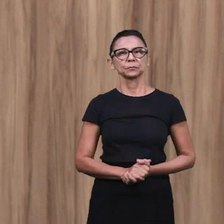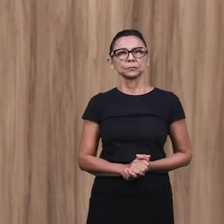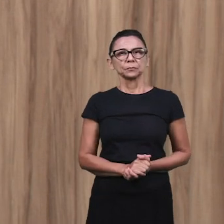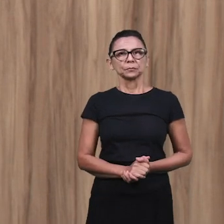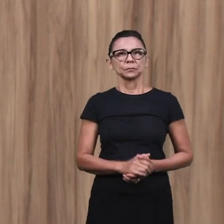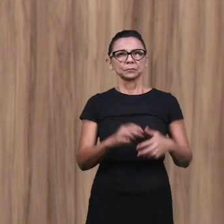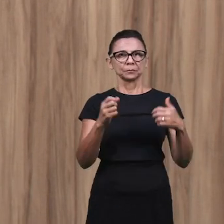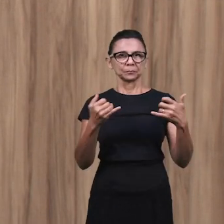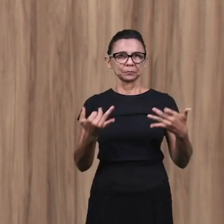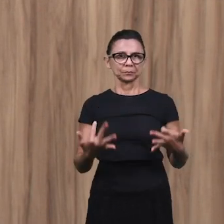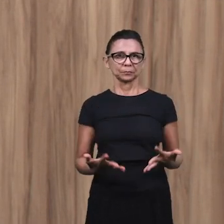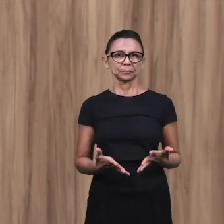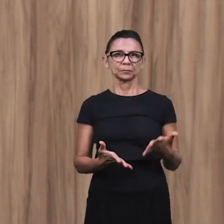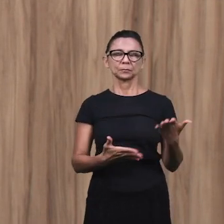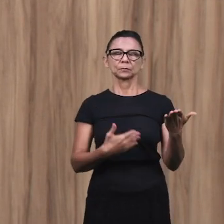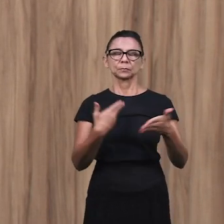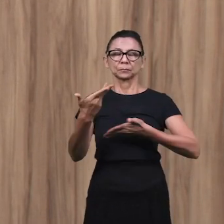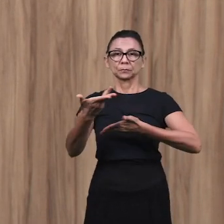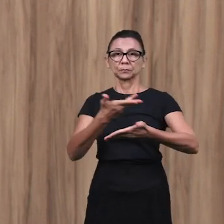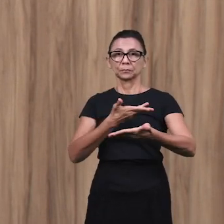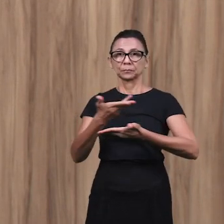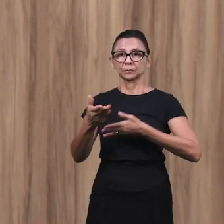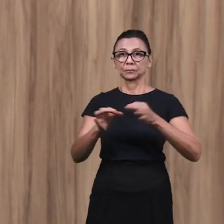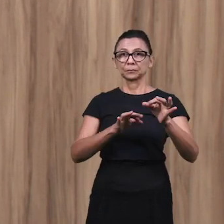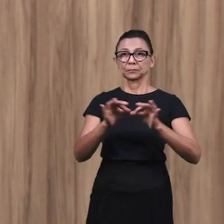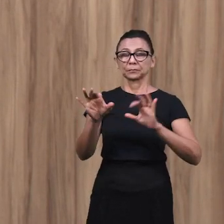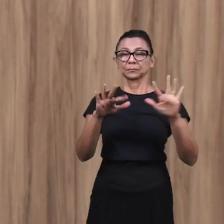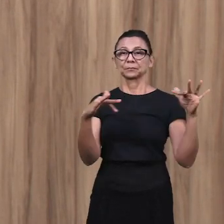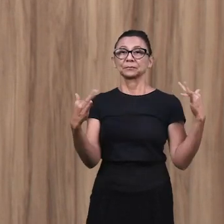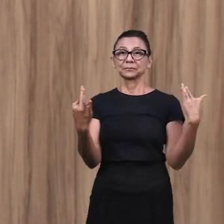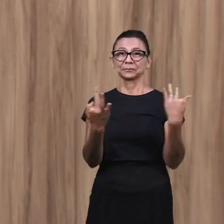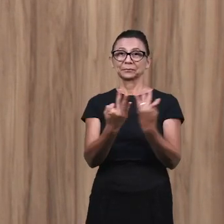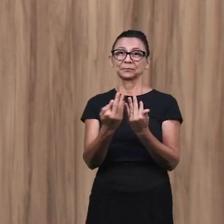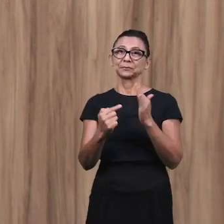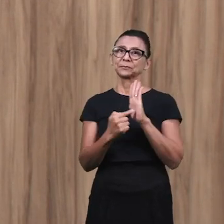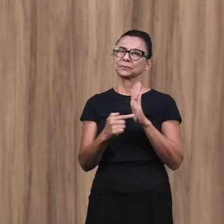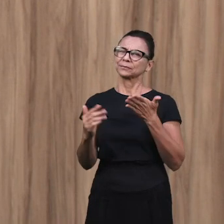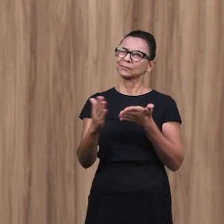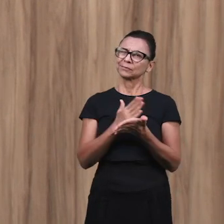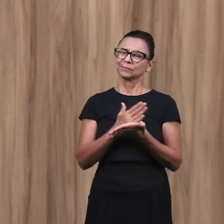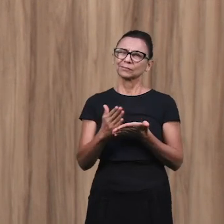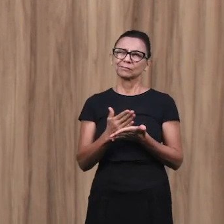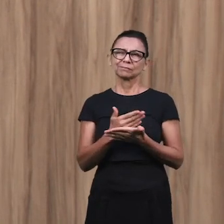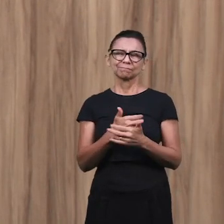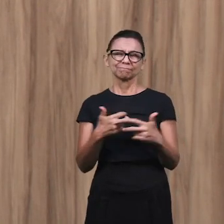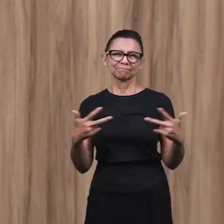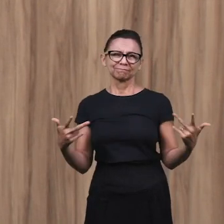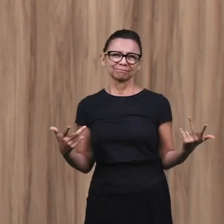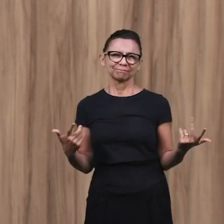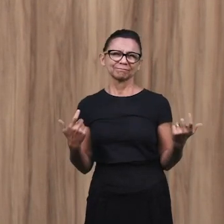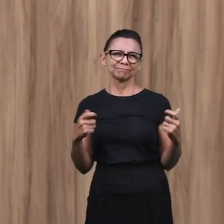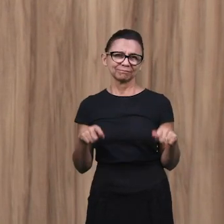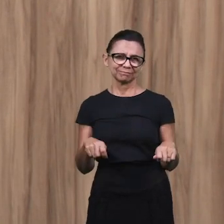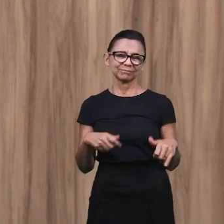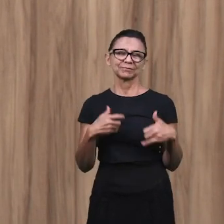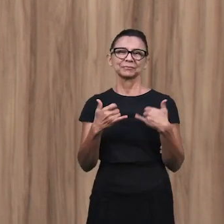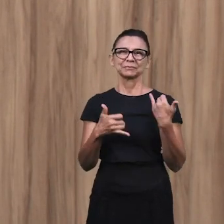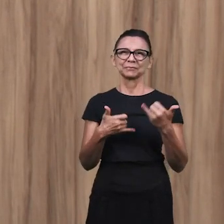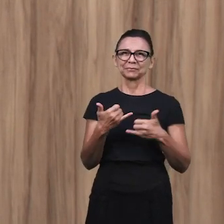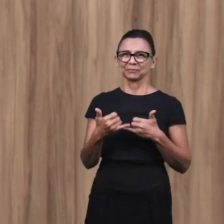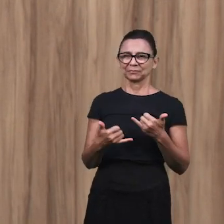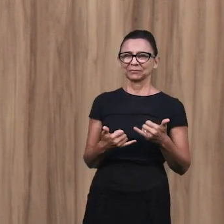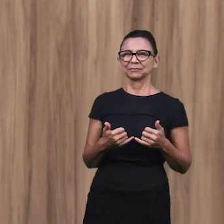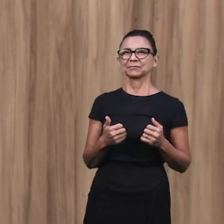avons cherché à collaborer avec l'organisation des familles en présentant quelques possibilités de jeux qui peuvent